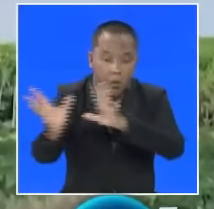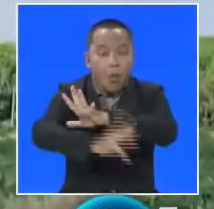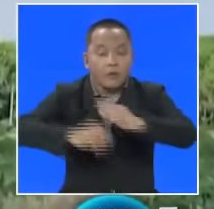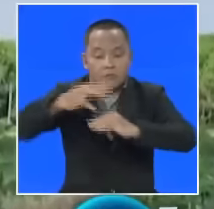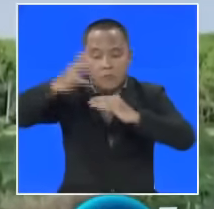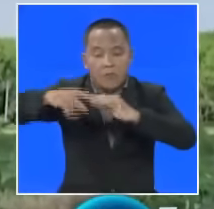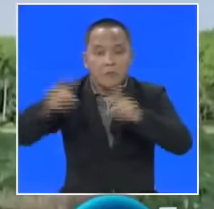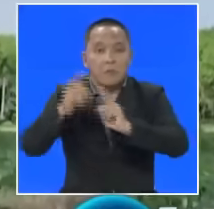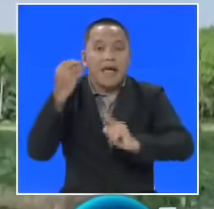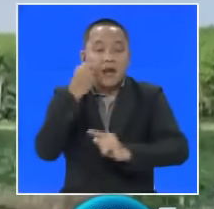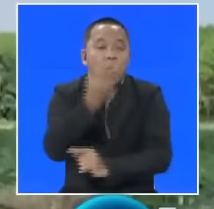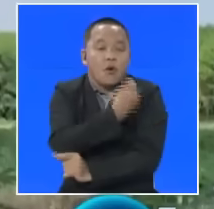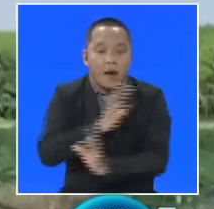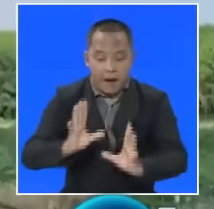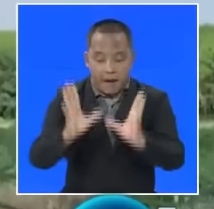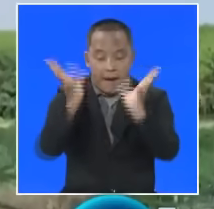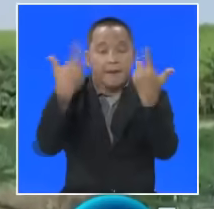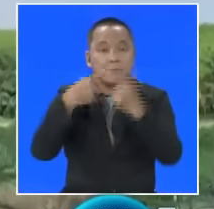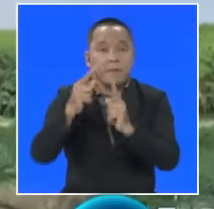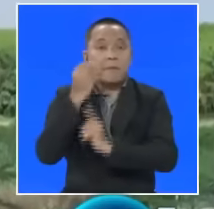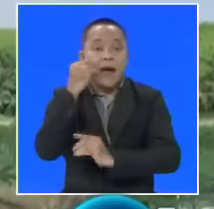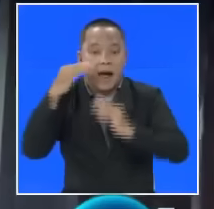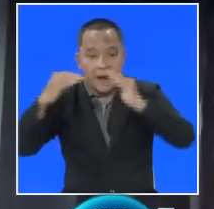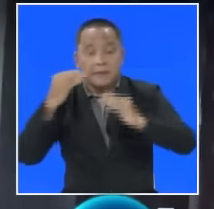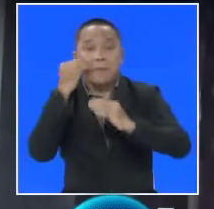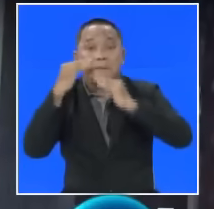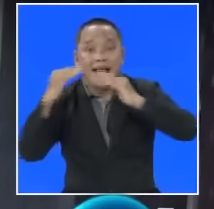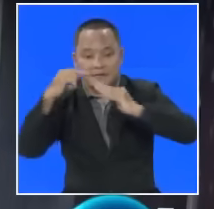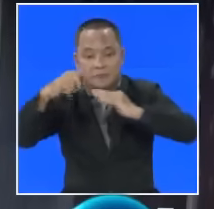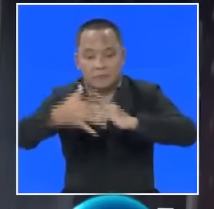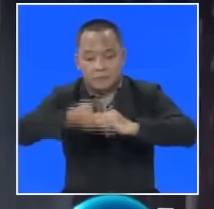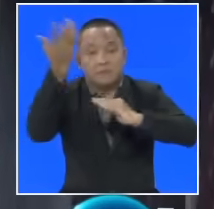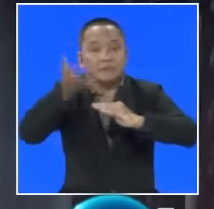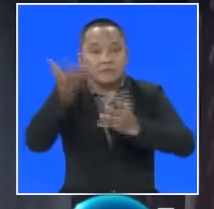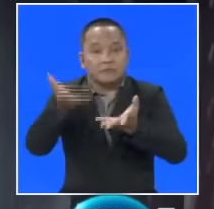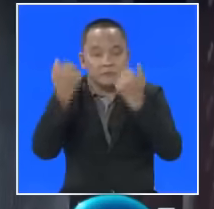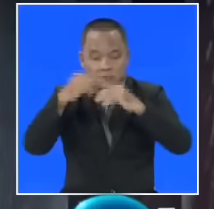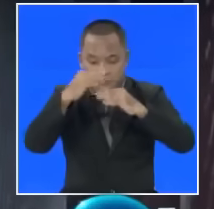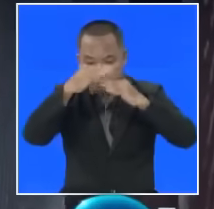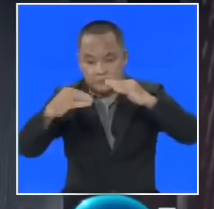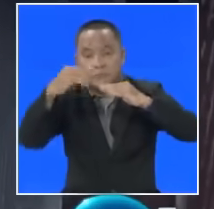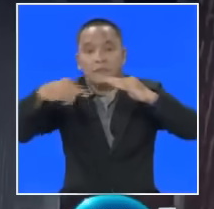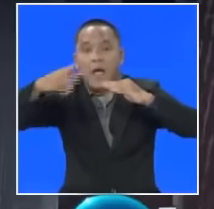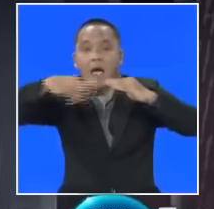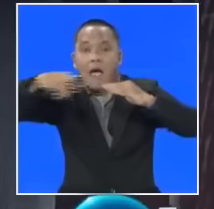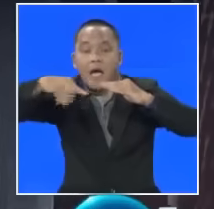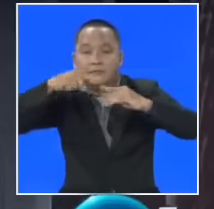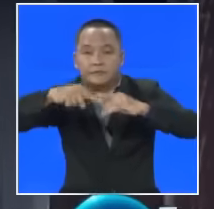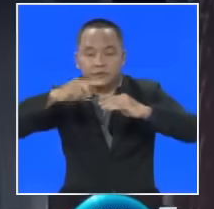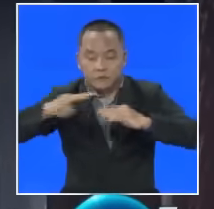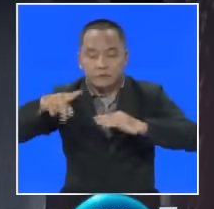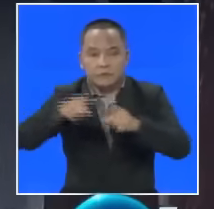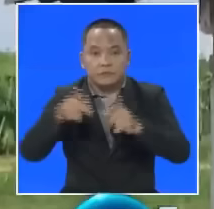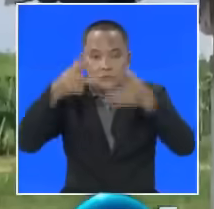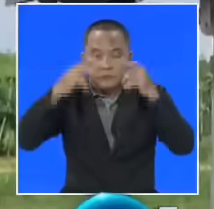ยสำหรับหลังคาห้องน้ำเนี่ยหายหมดเลยหลังคาบ้านอันนี้หลังคาบ้านนะถูกถอดไป1ส่วน4ของหลังคาในจุดที่2ยังพบ